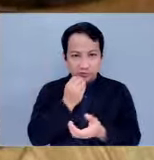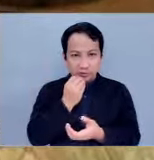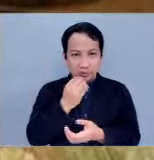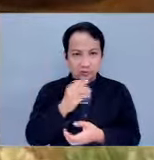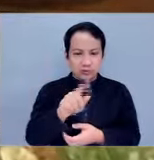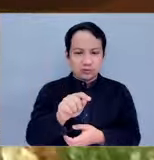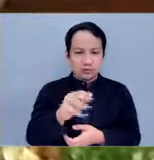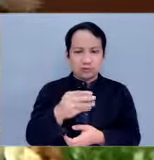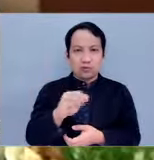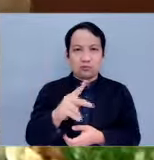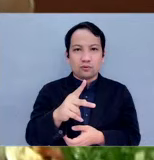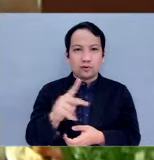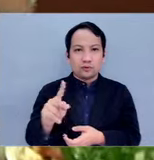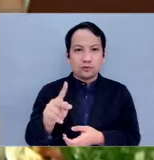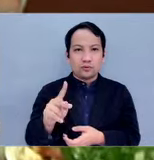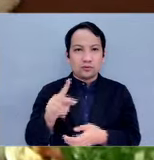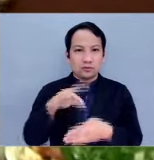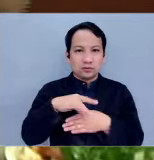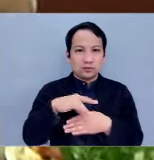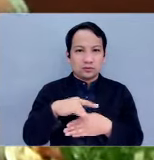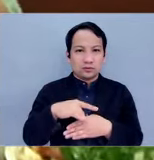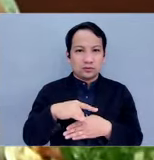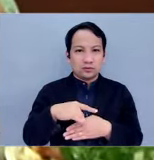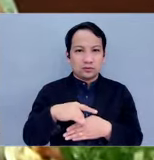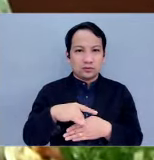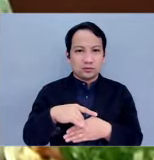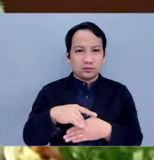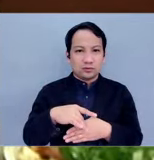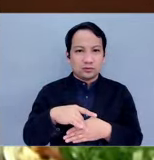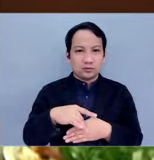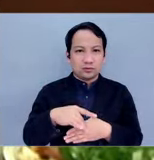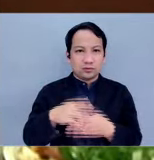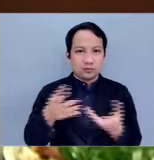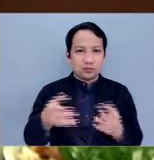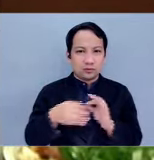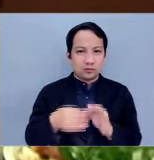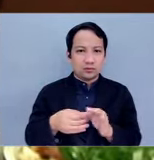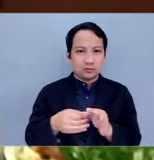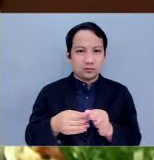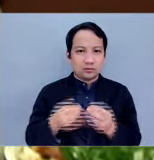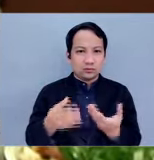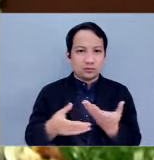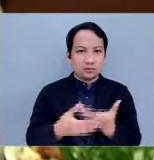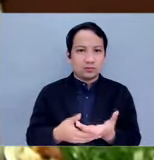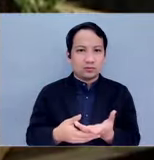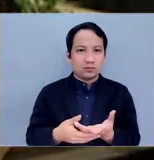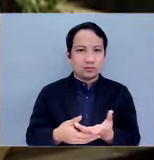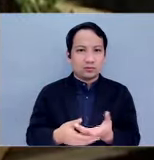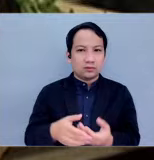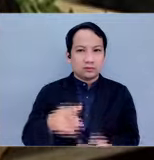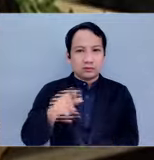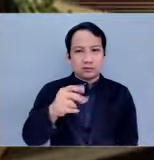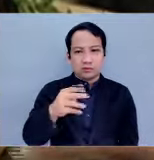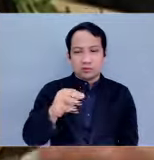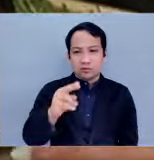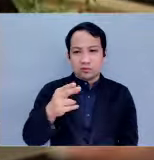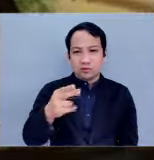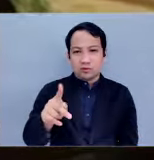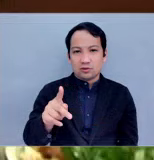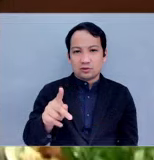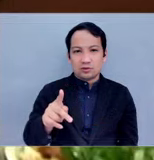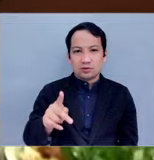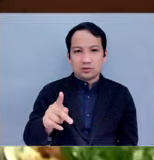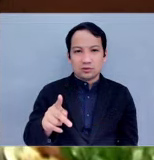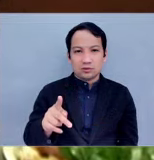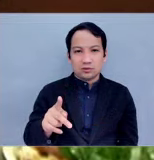steak. Oh my God! Ito na nga guys, nandito na, kakaluto lang ng ating tomahawk steak. Nakikita nyo naman po sa tabi ko. And